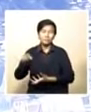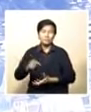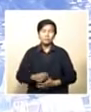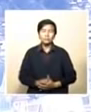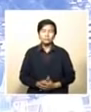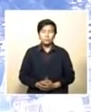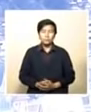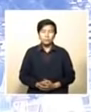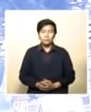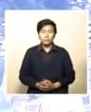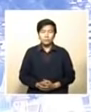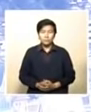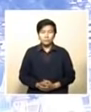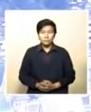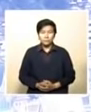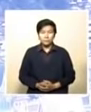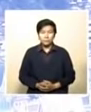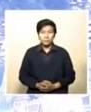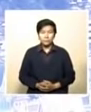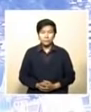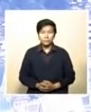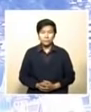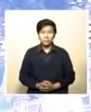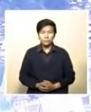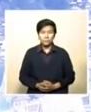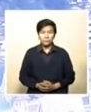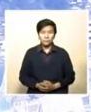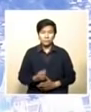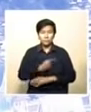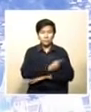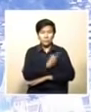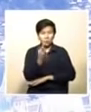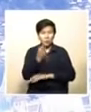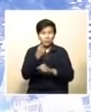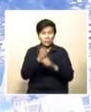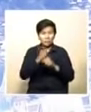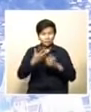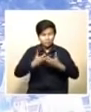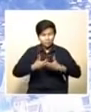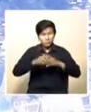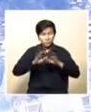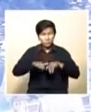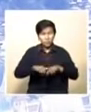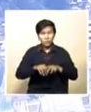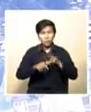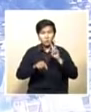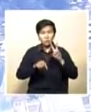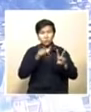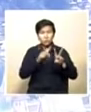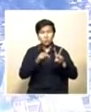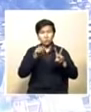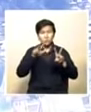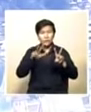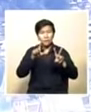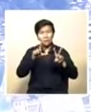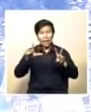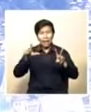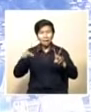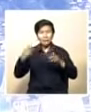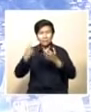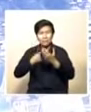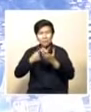เรียกว่าเป็นพันธะทางกฎหมายคือ 1. ส่งออกเพราะเป็นกรณี